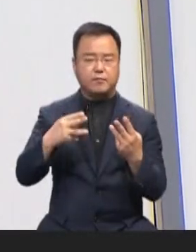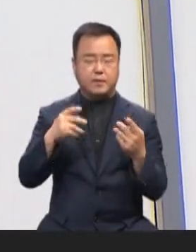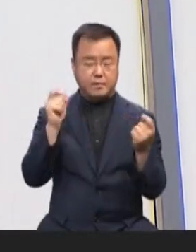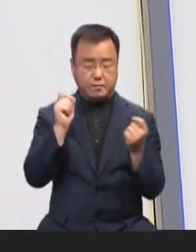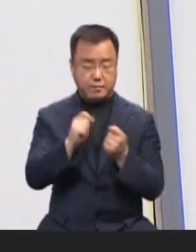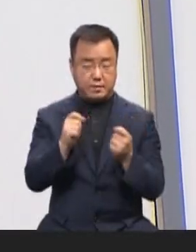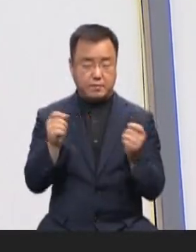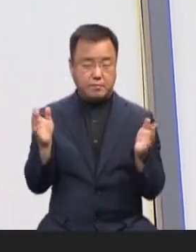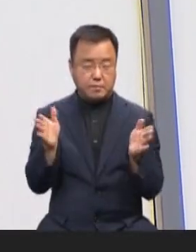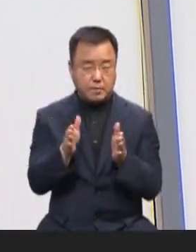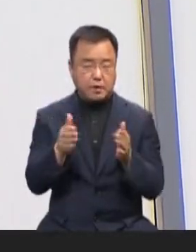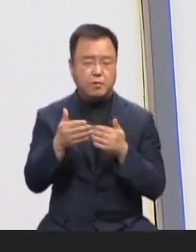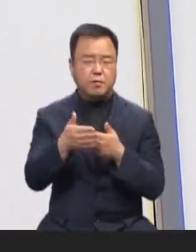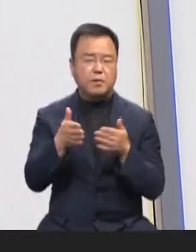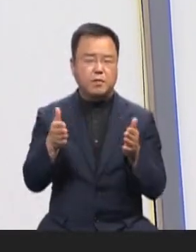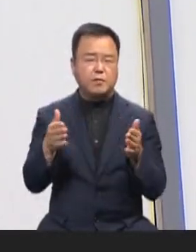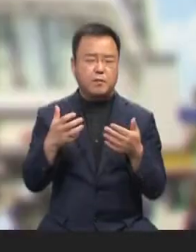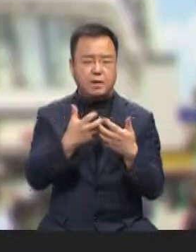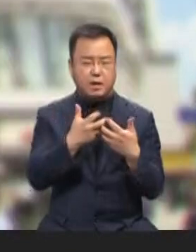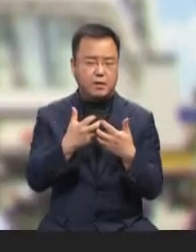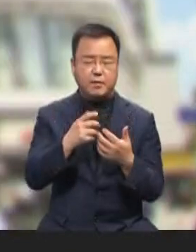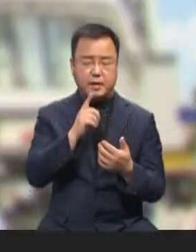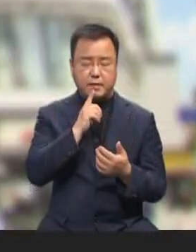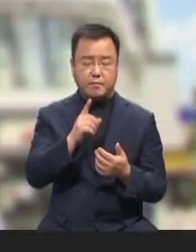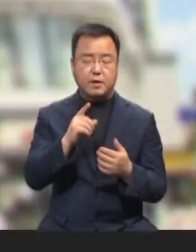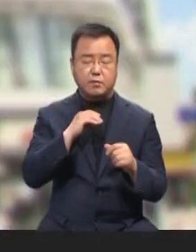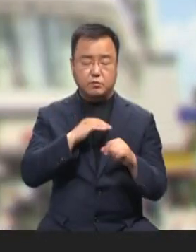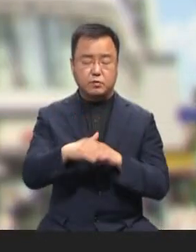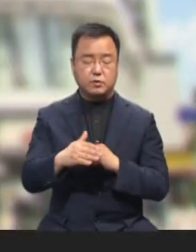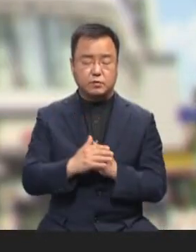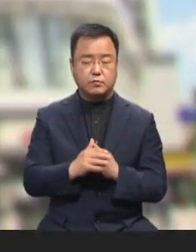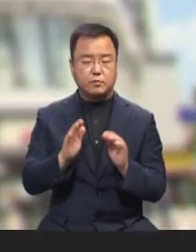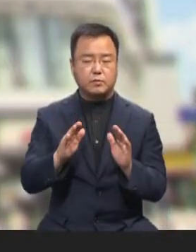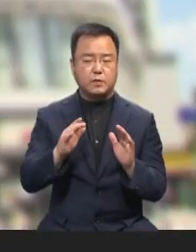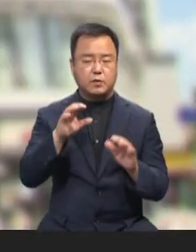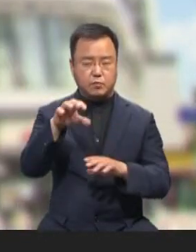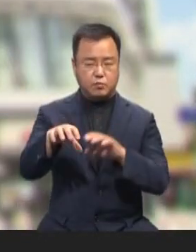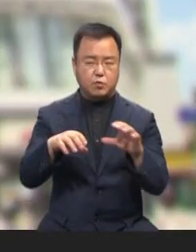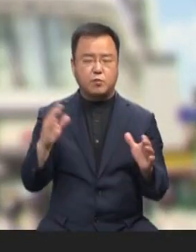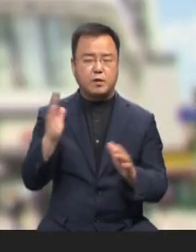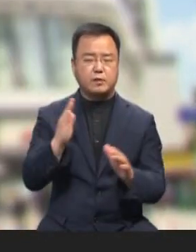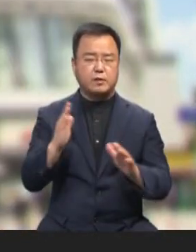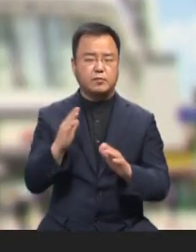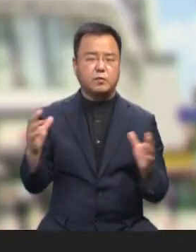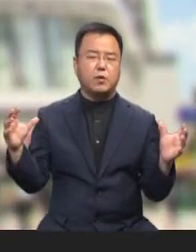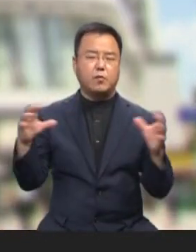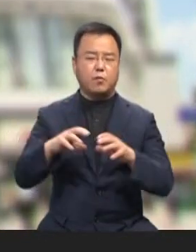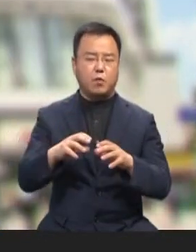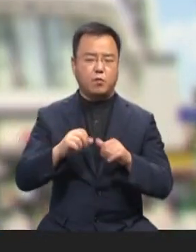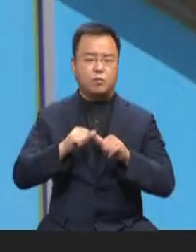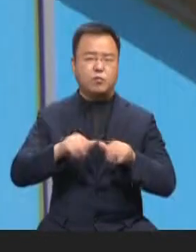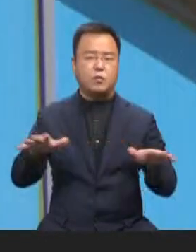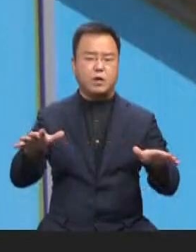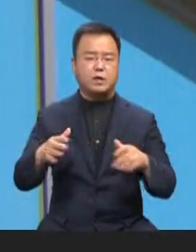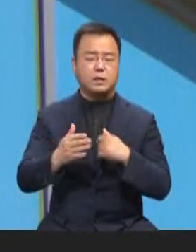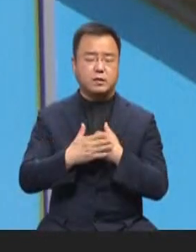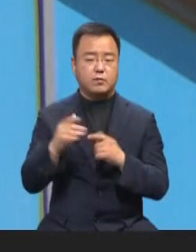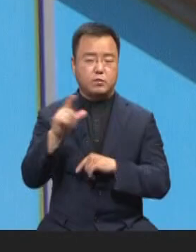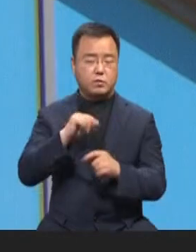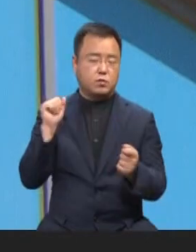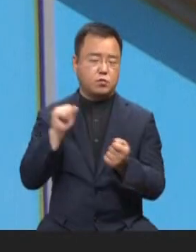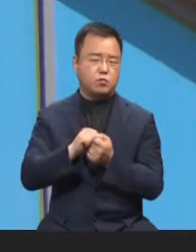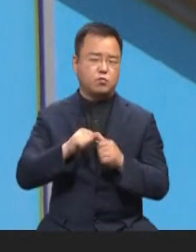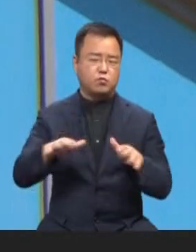1집 다 해당이 되는 시설이 고요 이 여러 지역의 학생이 오기 때문에 한 번 확산이 되기 시작하면 파급이 아주